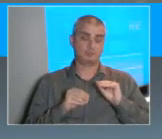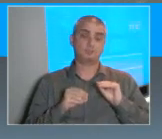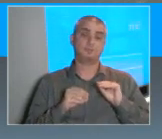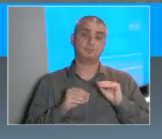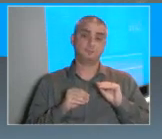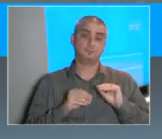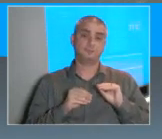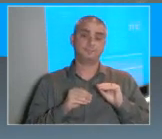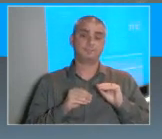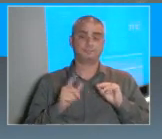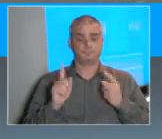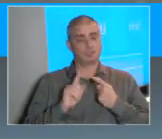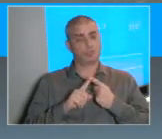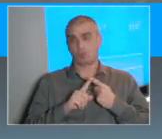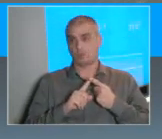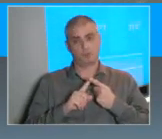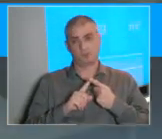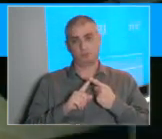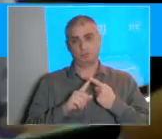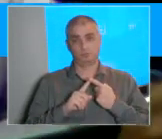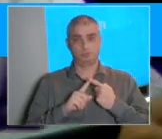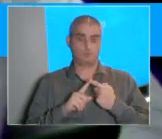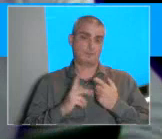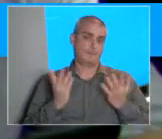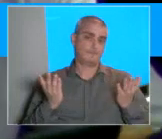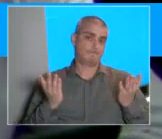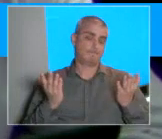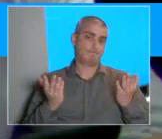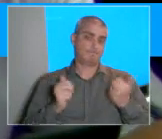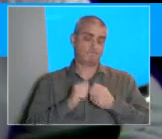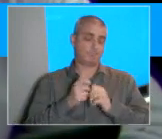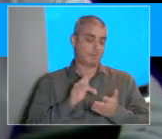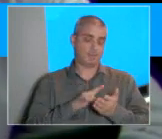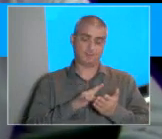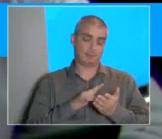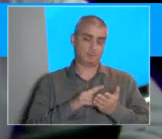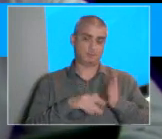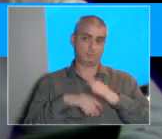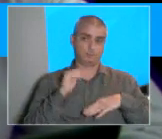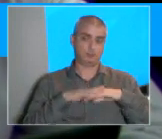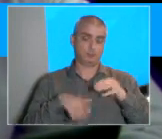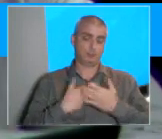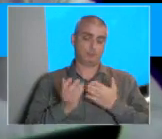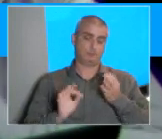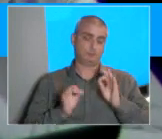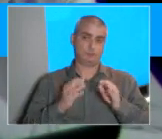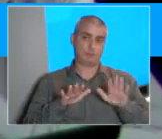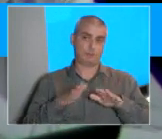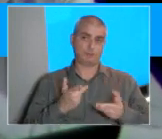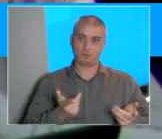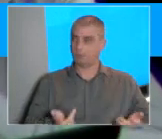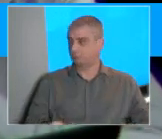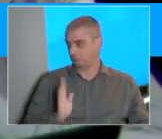שהיא תלויה ועומדת אולי, או שהיא נמצאת בידיים של יועצים משפטיים, של יועץ משפטי